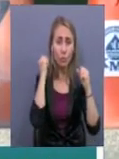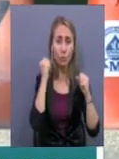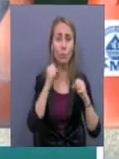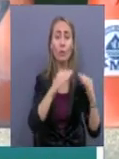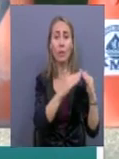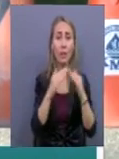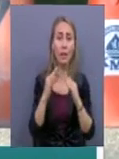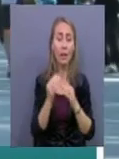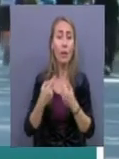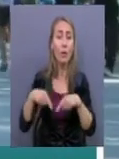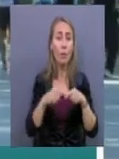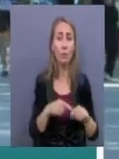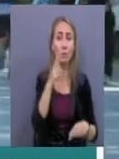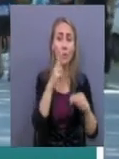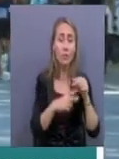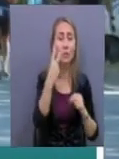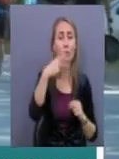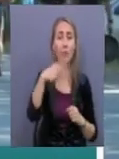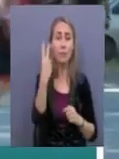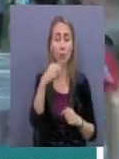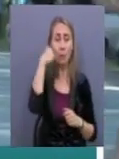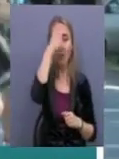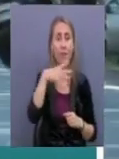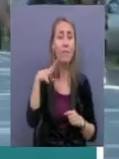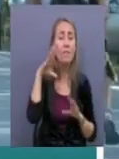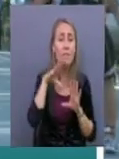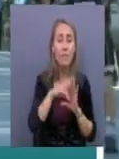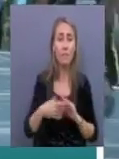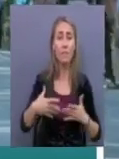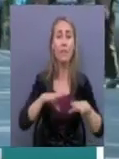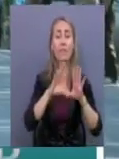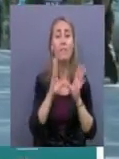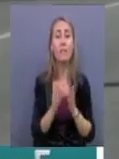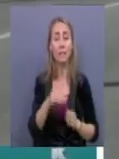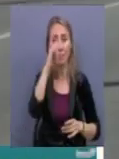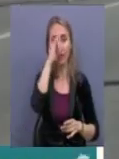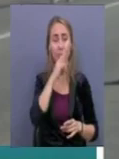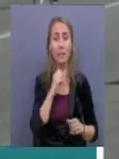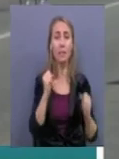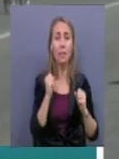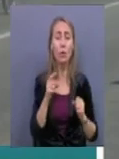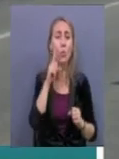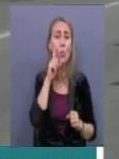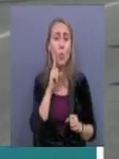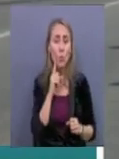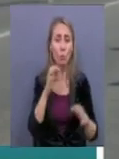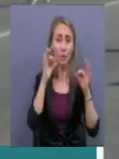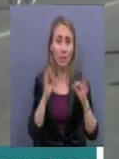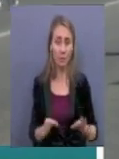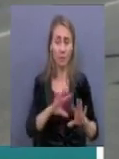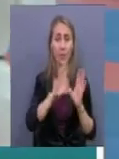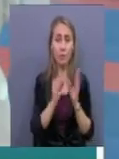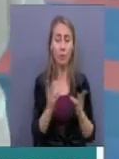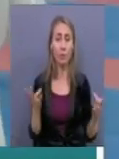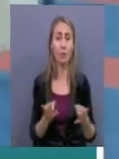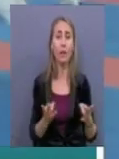Қазақстан спорты ортақ электронды жүйеде. Ыңғайлы, ашық, әділ. Бұдан бұлай спортшыларымыздың разрядтарын адамдар анықтамайды. Қазақстанда